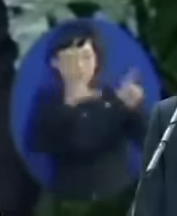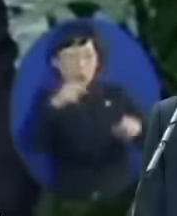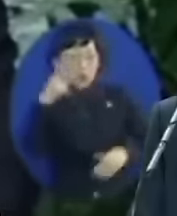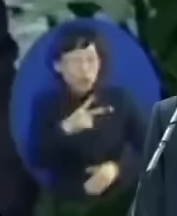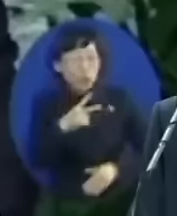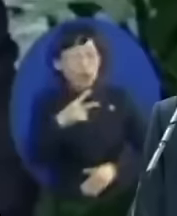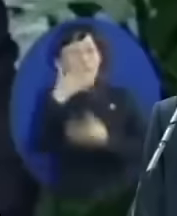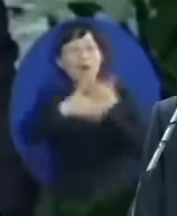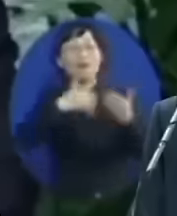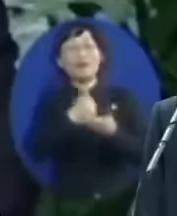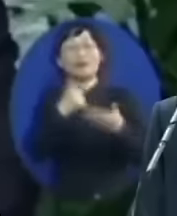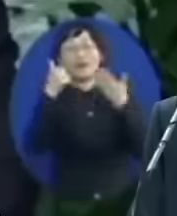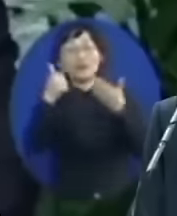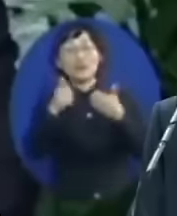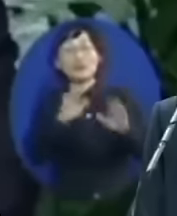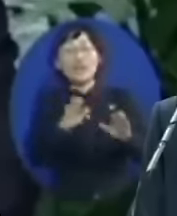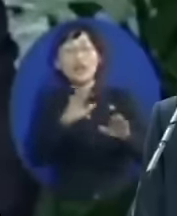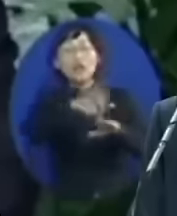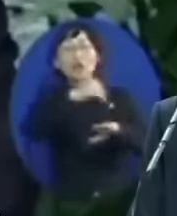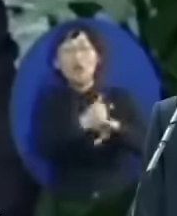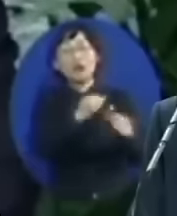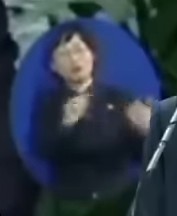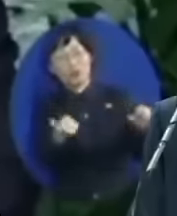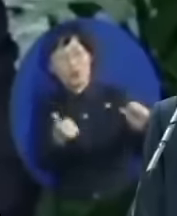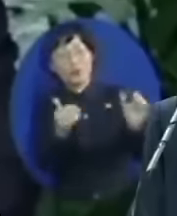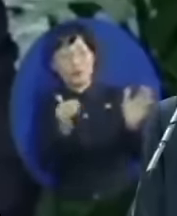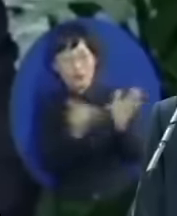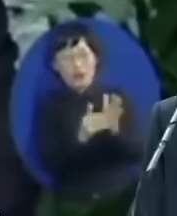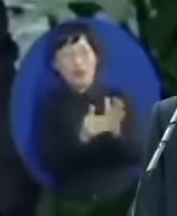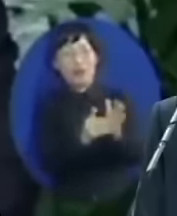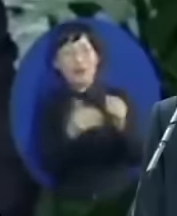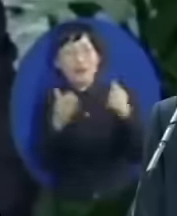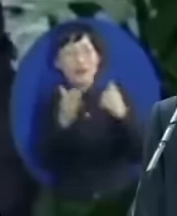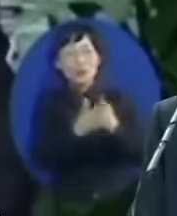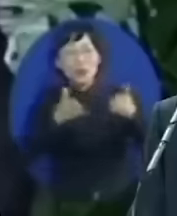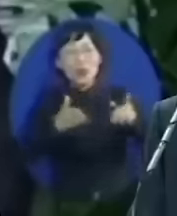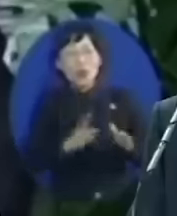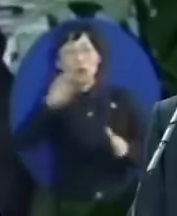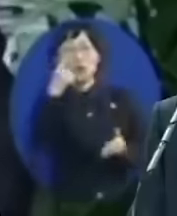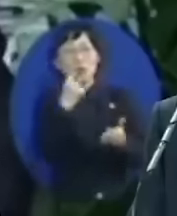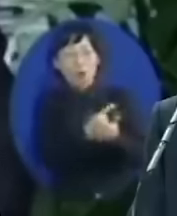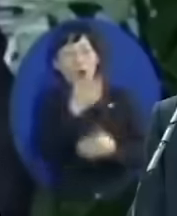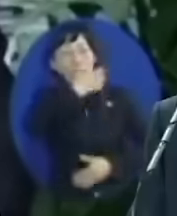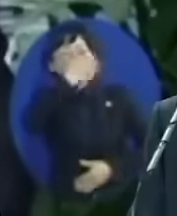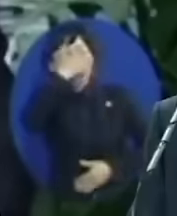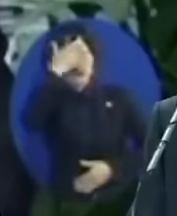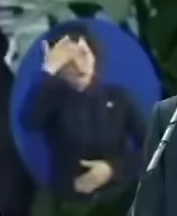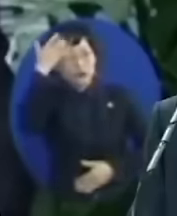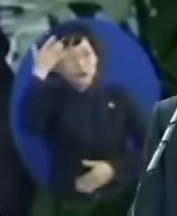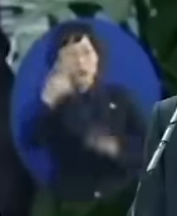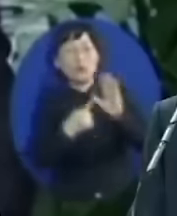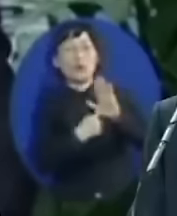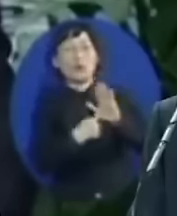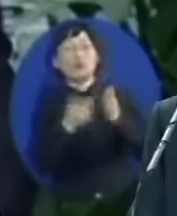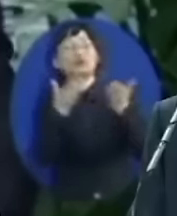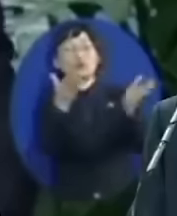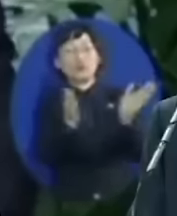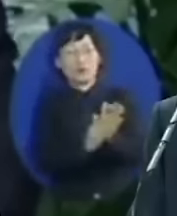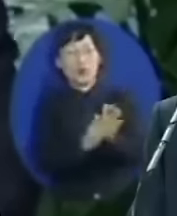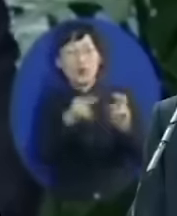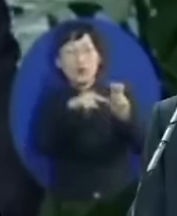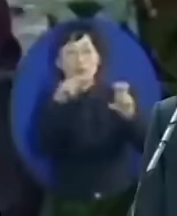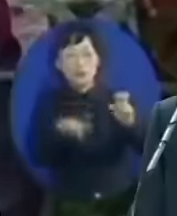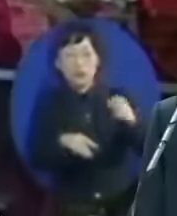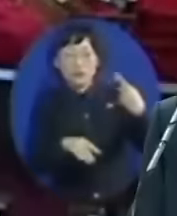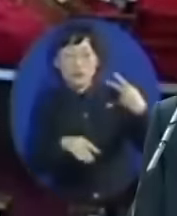하나님께서 이제는 헤롯이 죽었으니 고향 땅으로 돌아오라고 하는 것도 꿈으로 메시지를 보내주신 것입니다. 마태복음